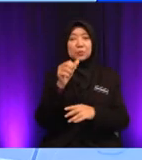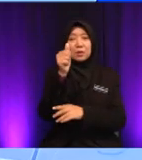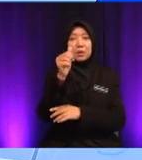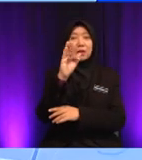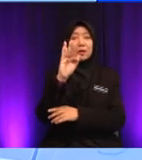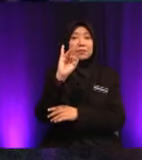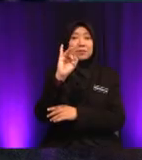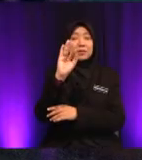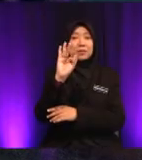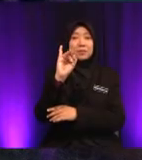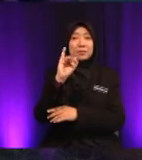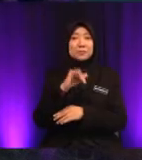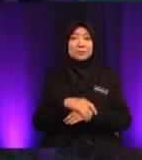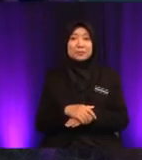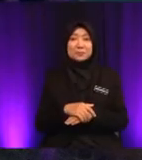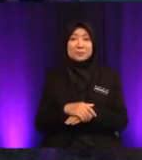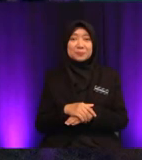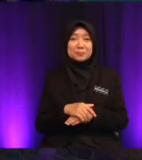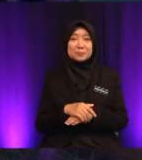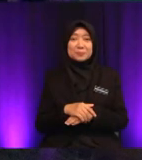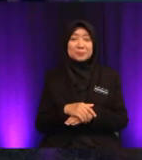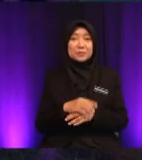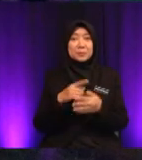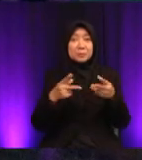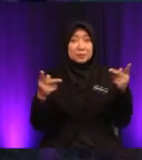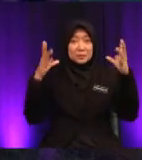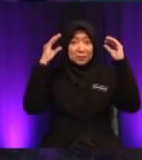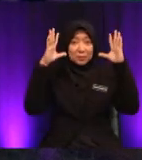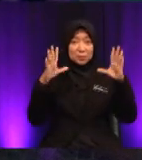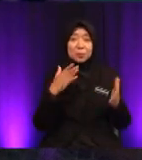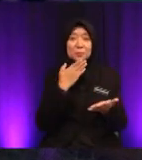Baharudin Assalamualaikum Cikgu apa kabar